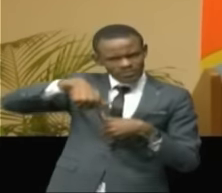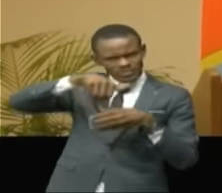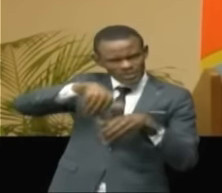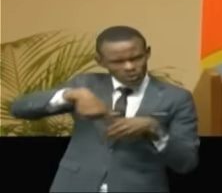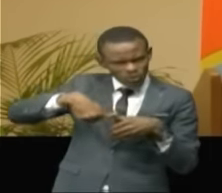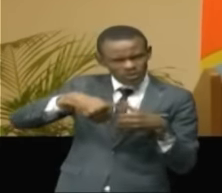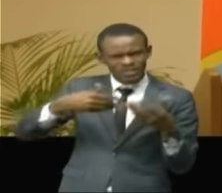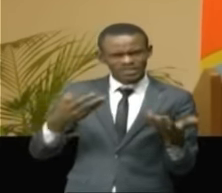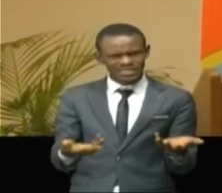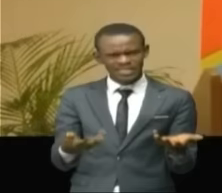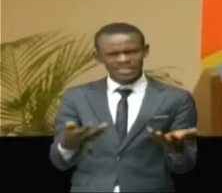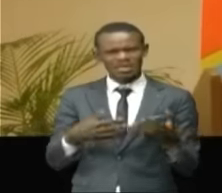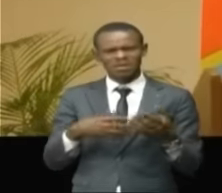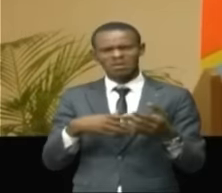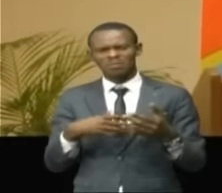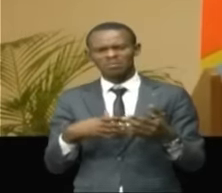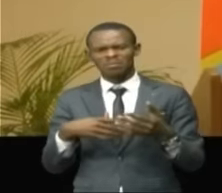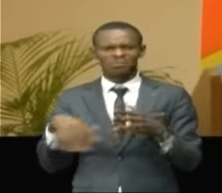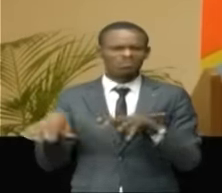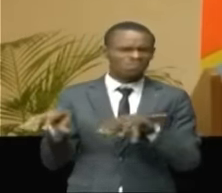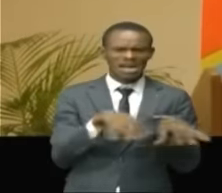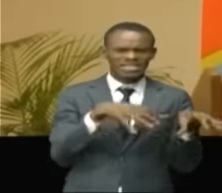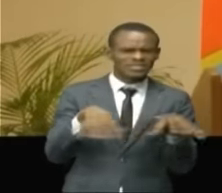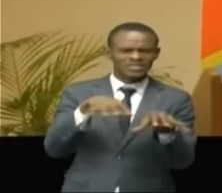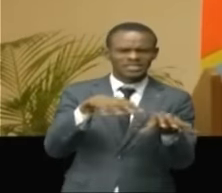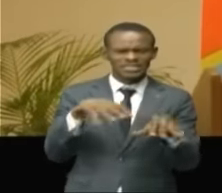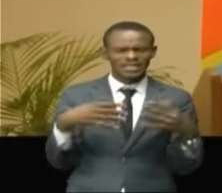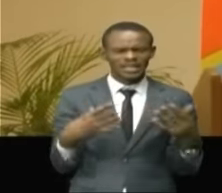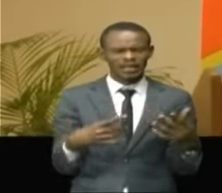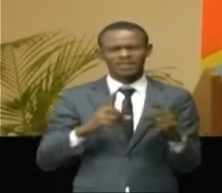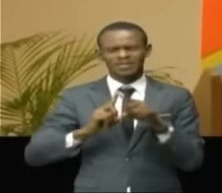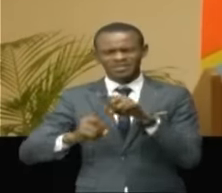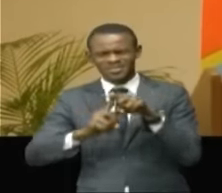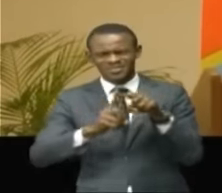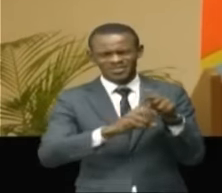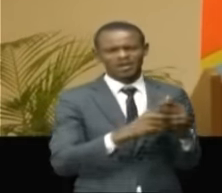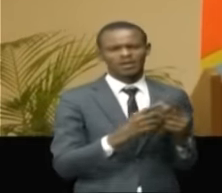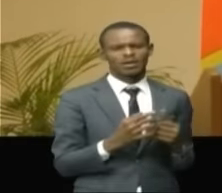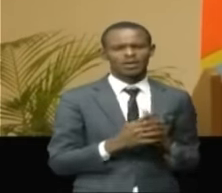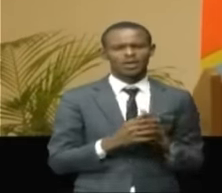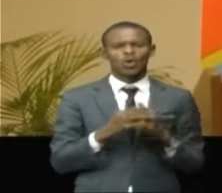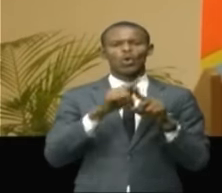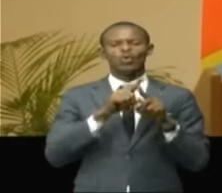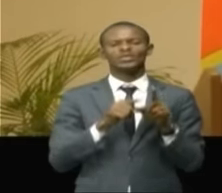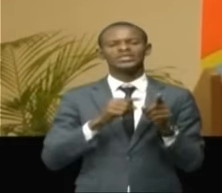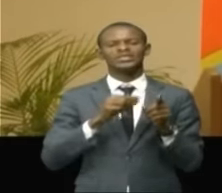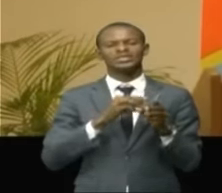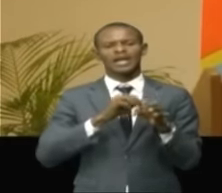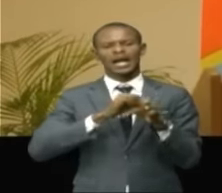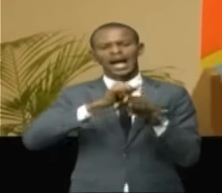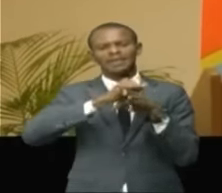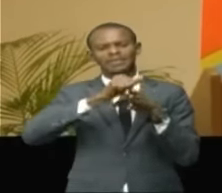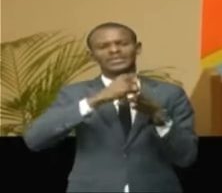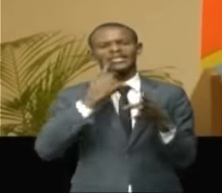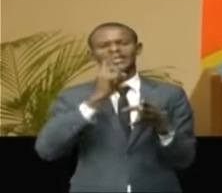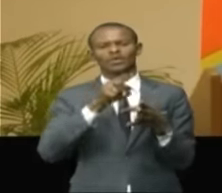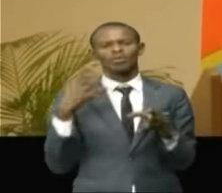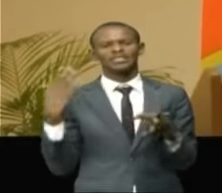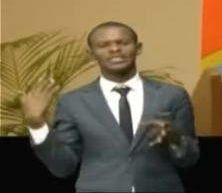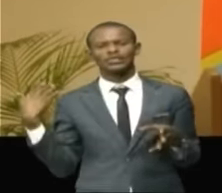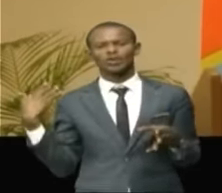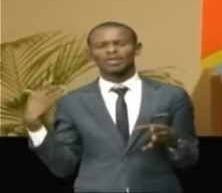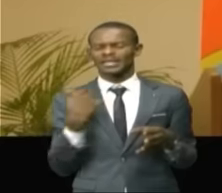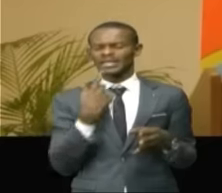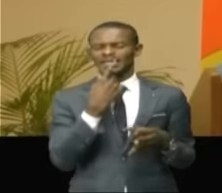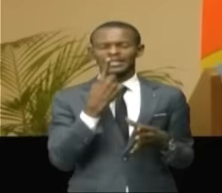mettant en exécution la recommandation en rapport avec la mise en place d'un comité de suivi de